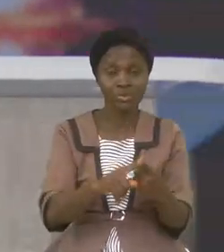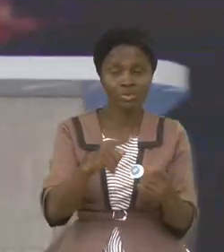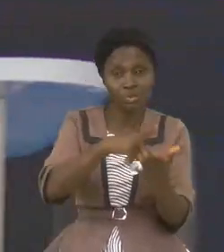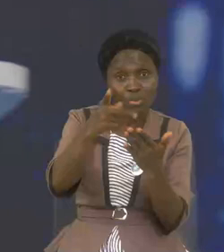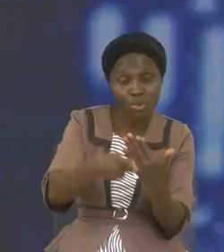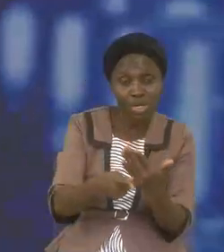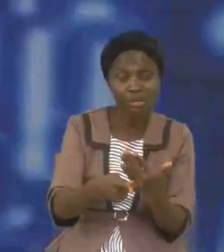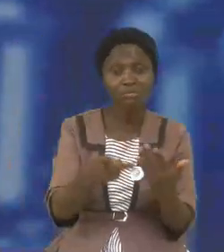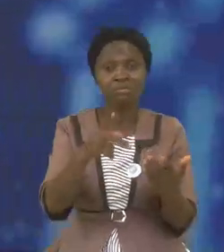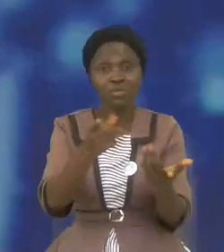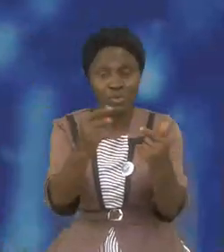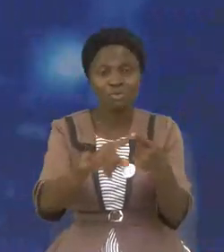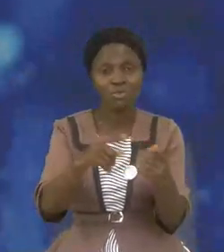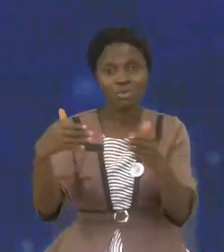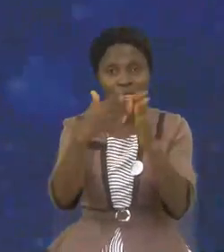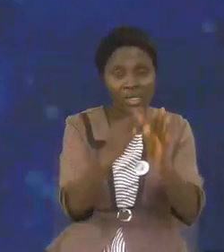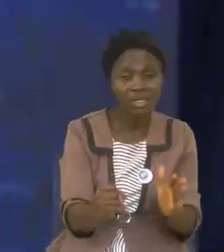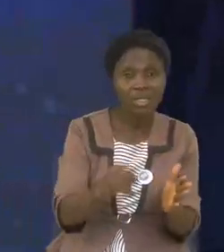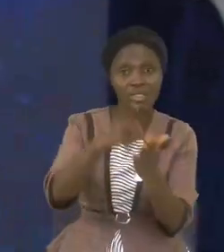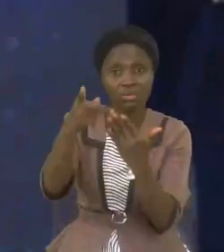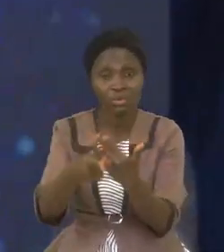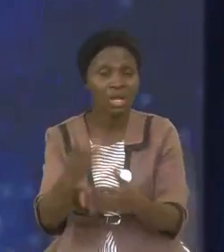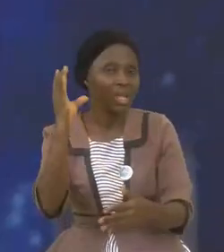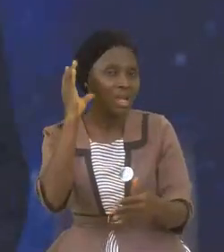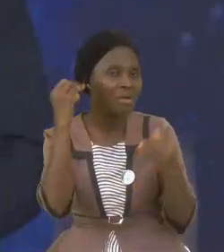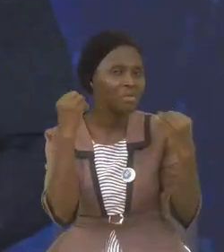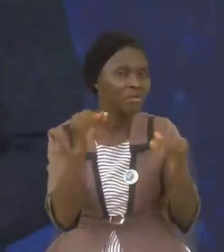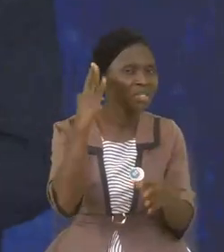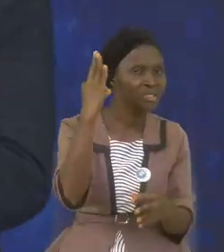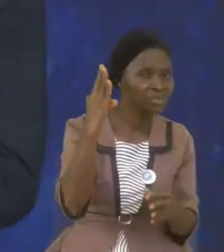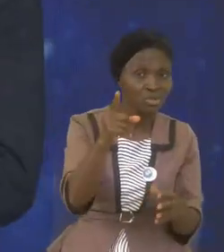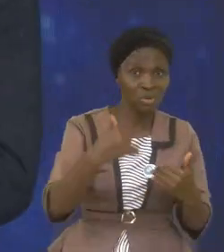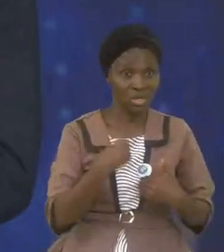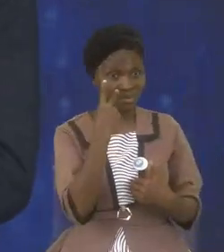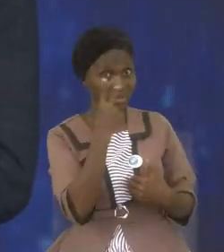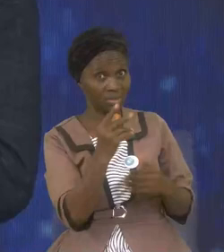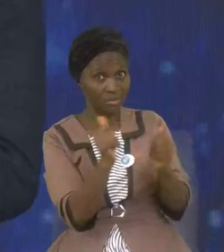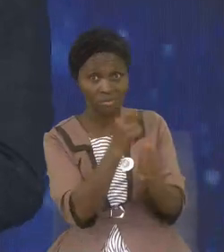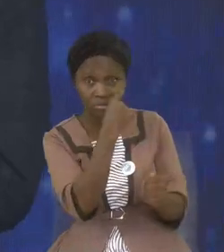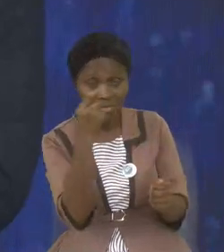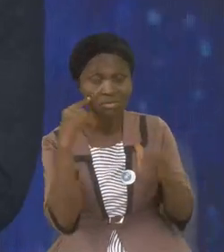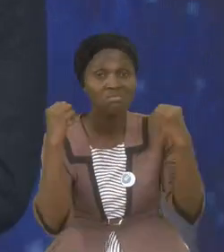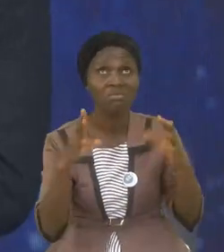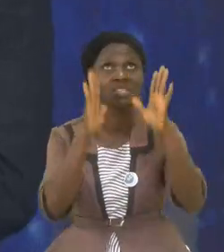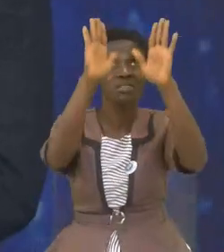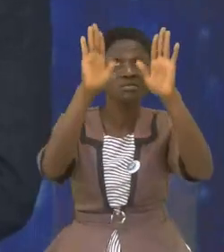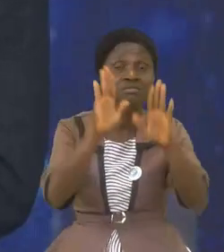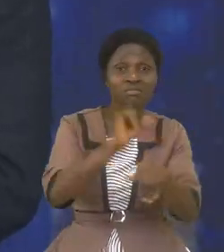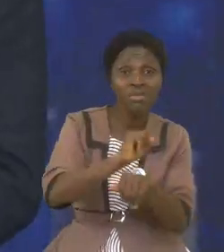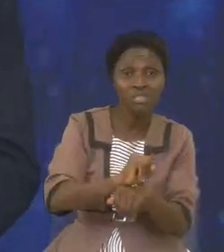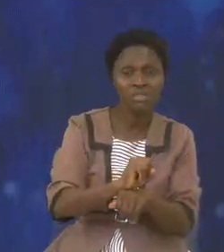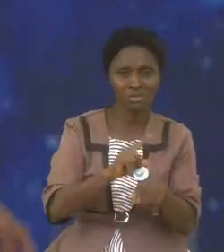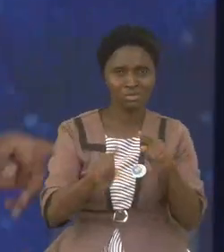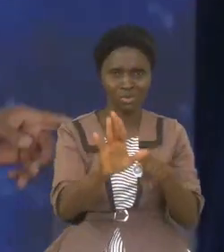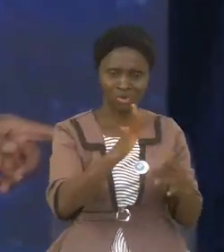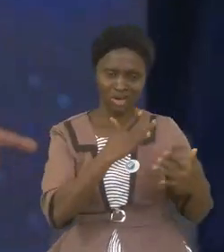as préparé à des conférences, à des conférences ministérielles, à des conférences de ministres et de professionnels. Tu as tout vu. Tu as vu des miracles